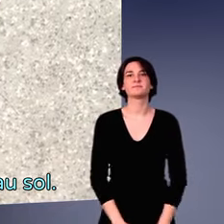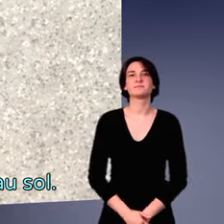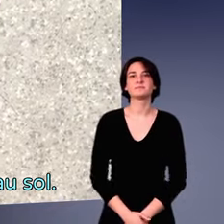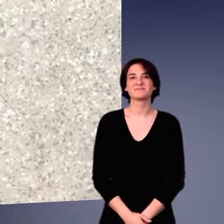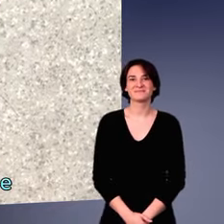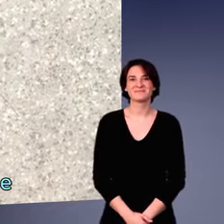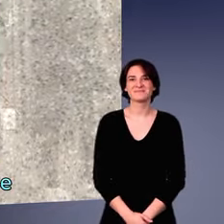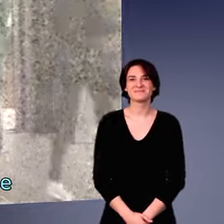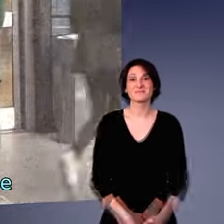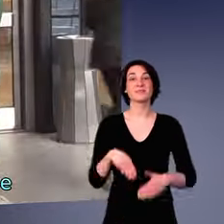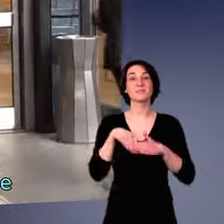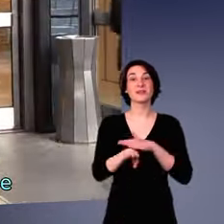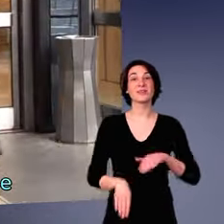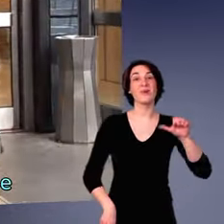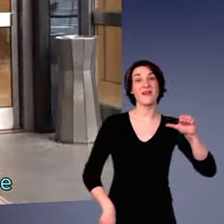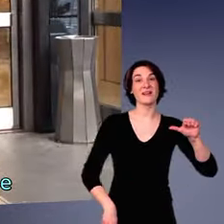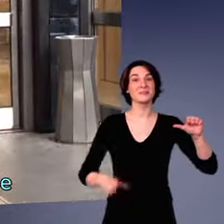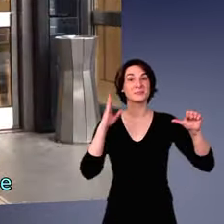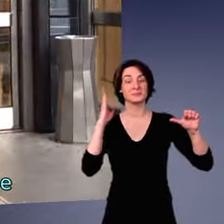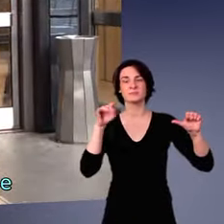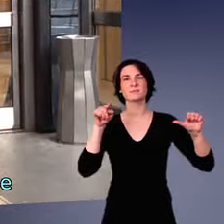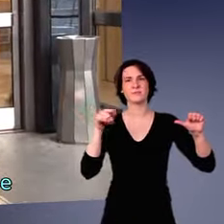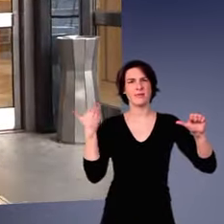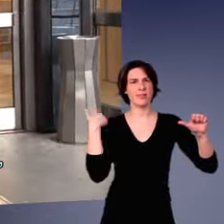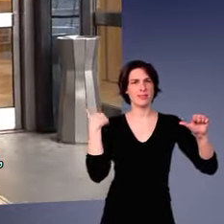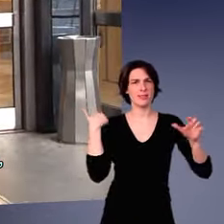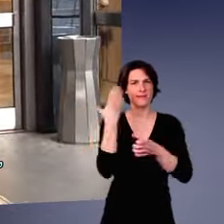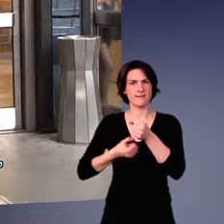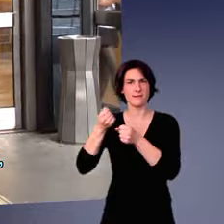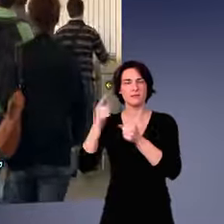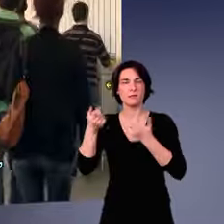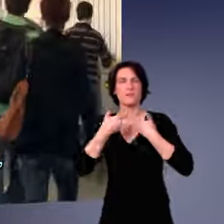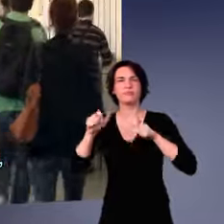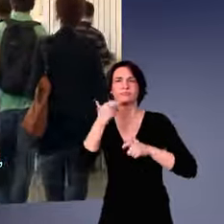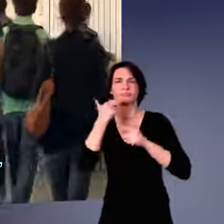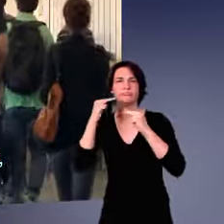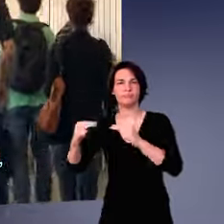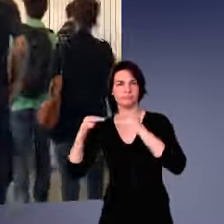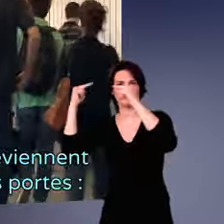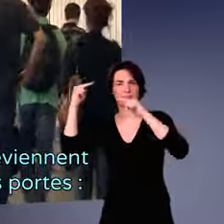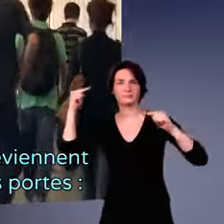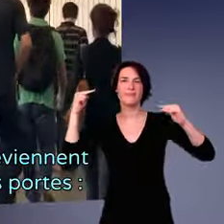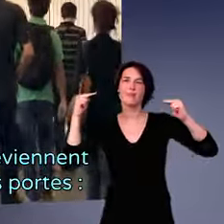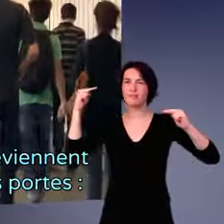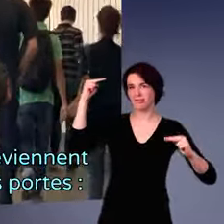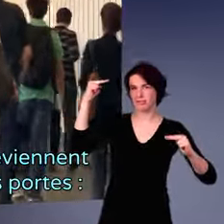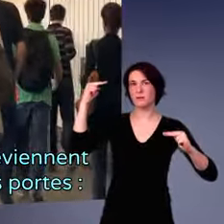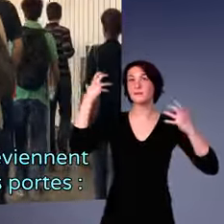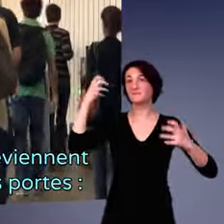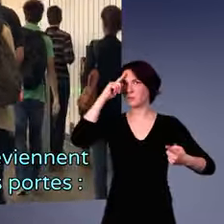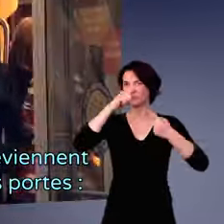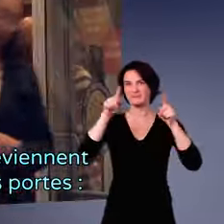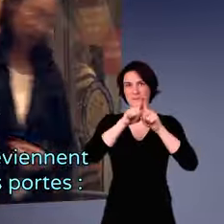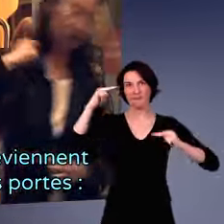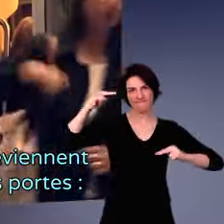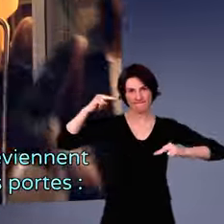sol par ailleurs la ligne A devrait bientôt être mise au niveau de la ligne B plus récente quant aux équipements qui préviennent